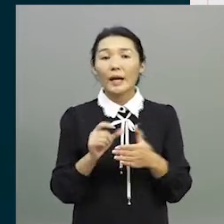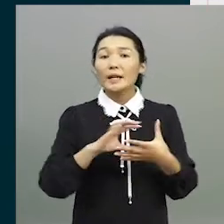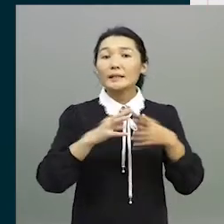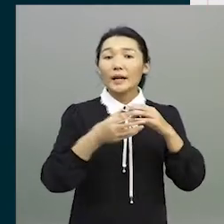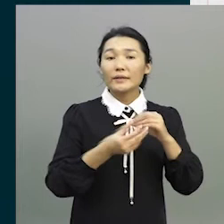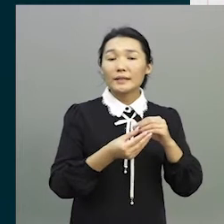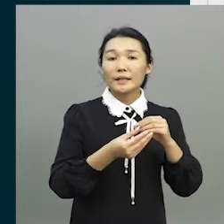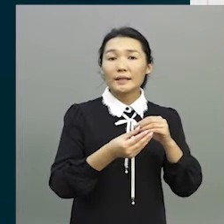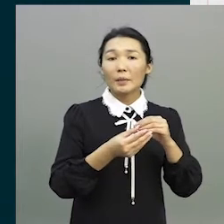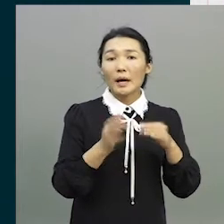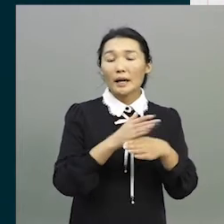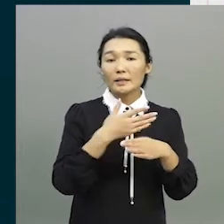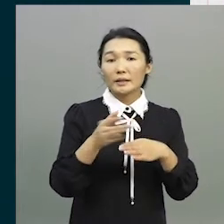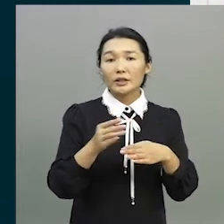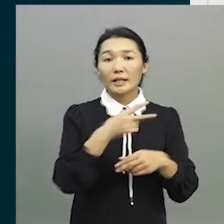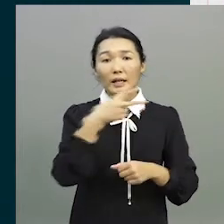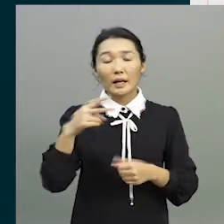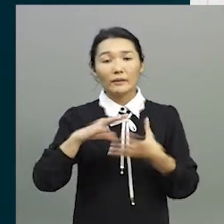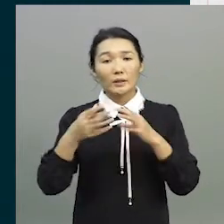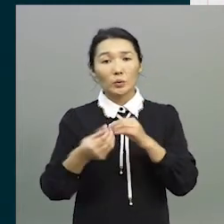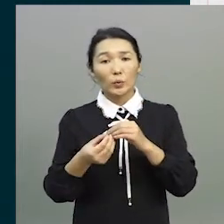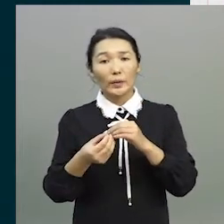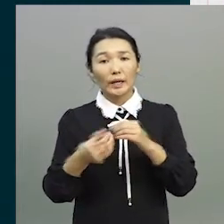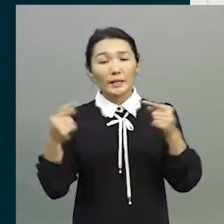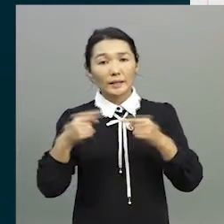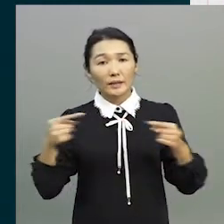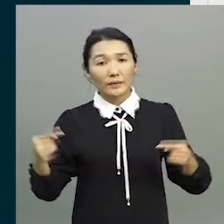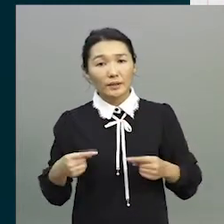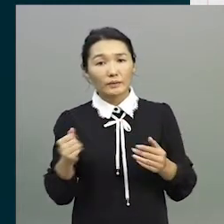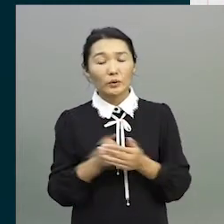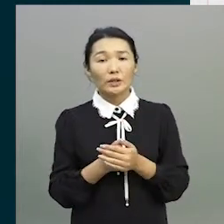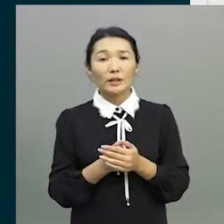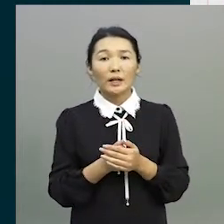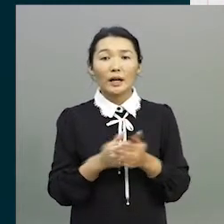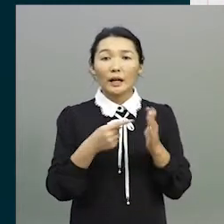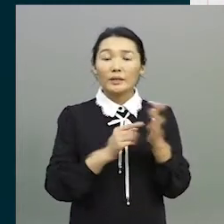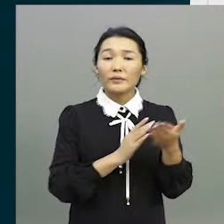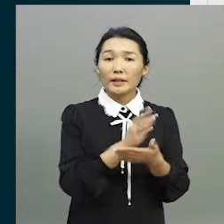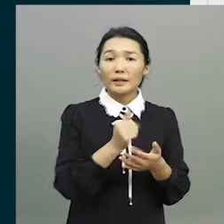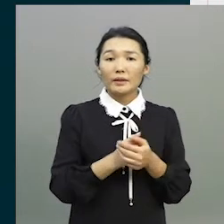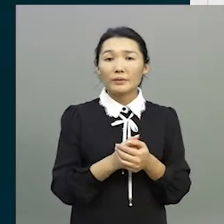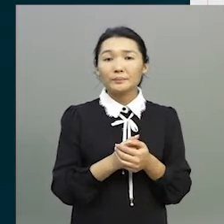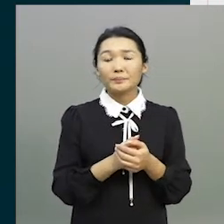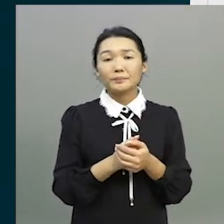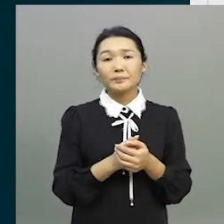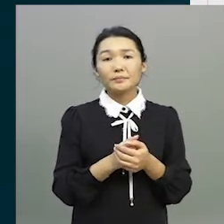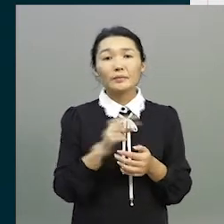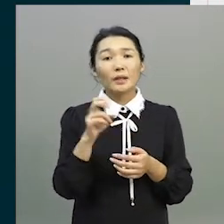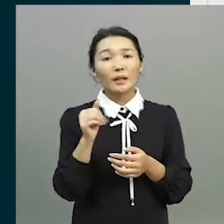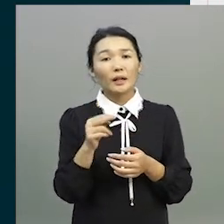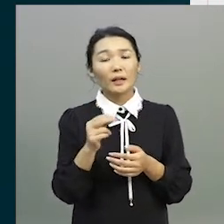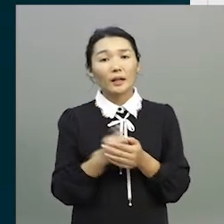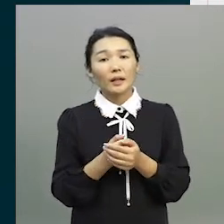разложения равным сумме соответствующих координат слагаемых векторов а так как коэффициенты разложения является